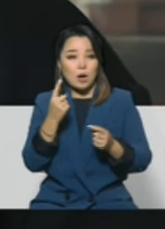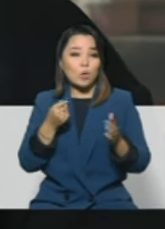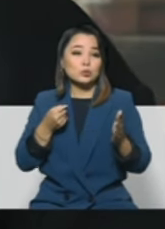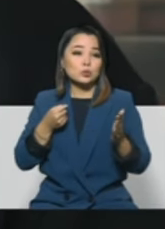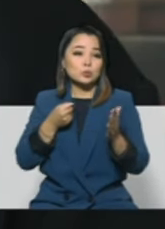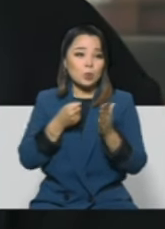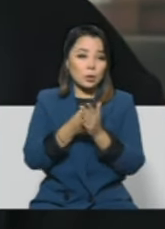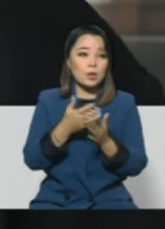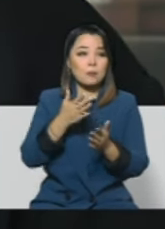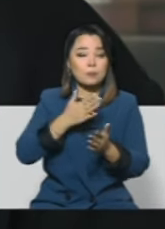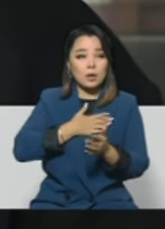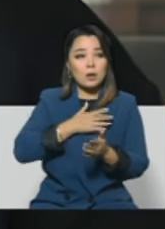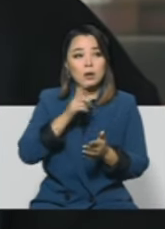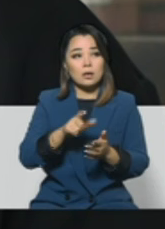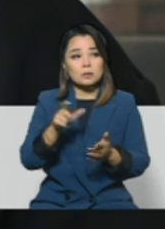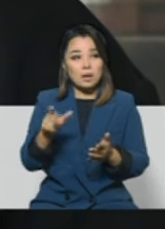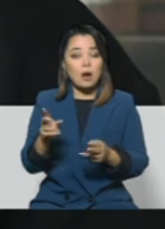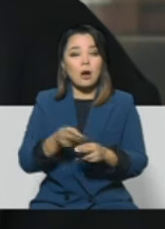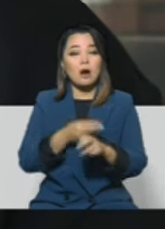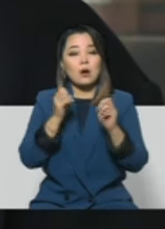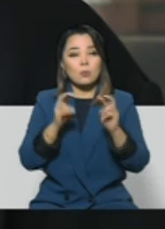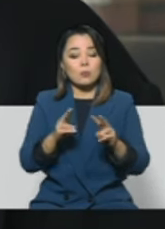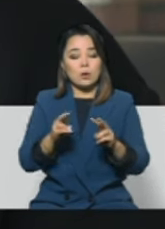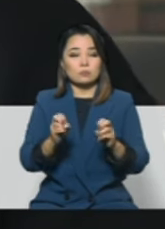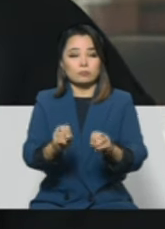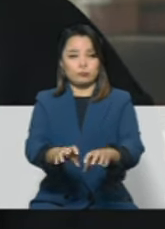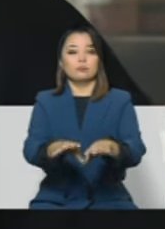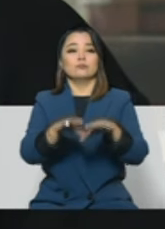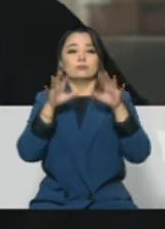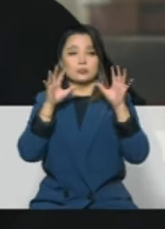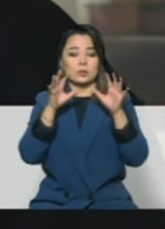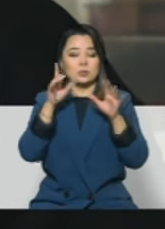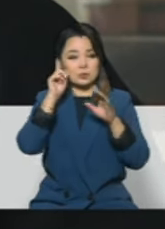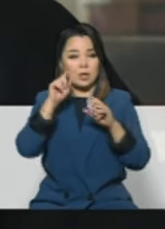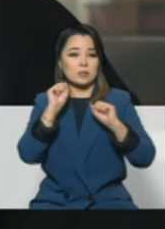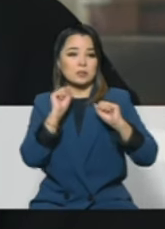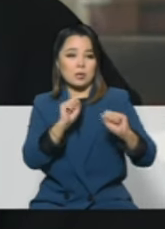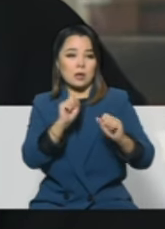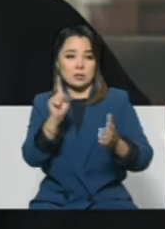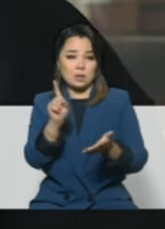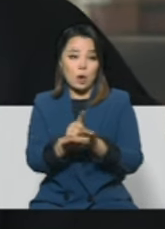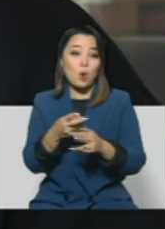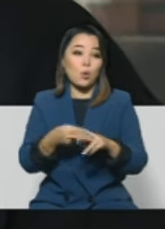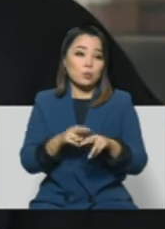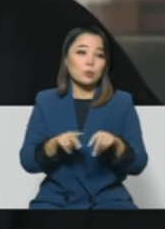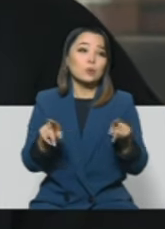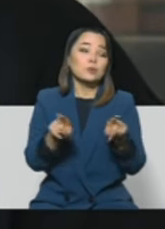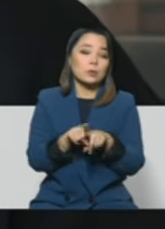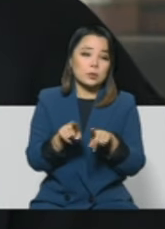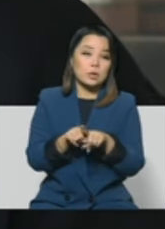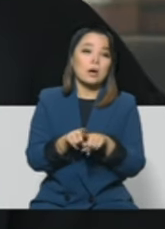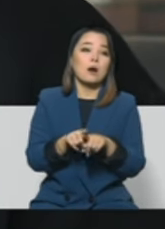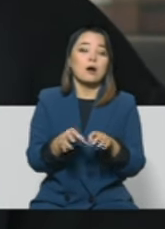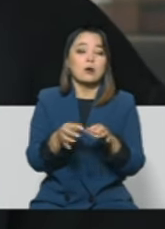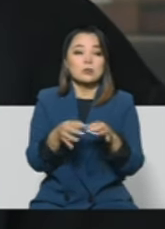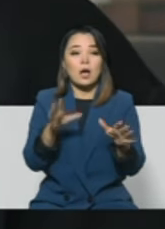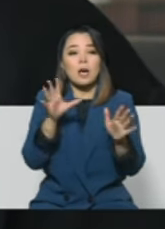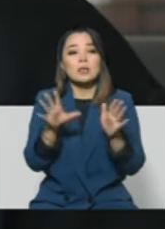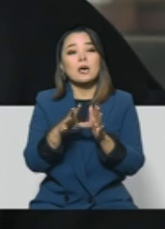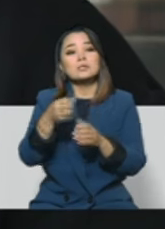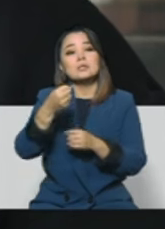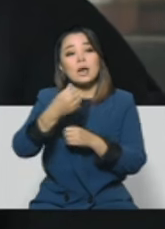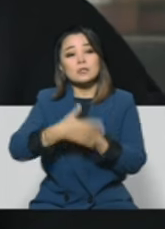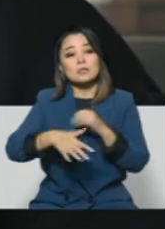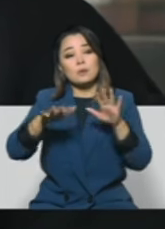кезде, машинеде бізде қауіпсіздік жастықтары жұмыс істей келеді. тура сол секілді осы атом